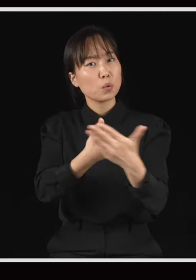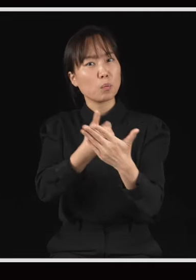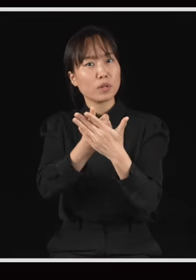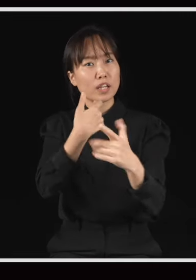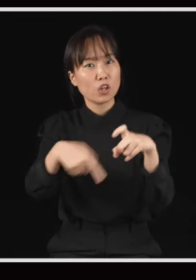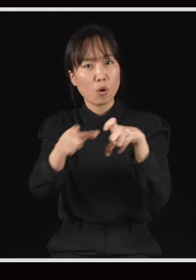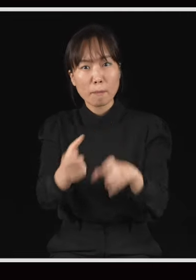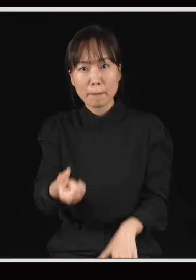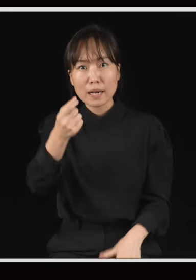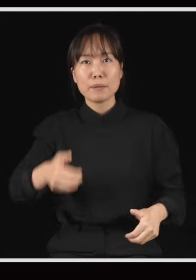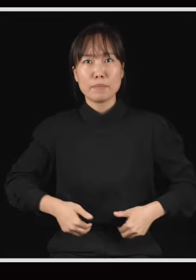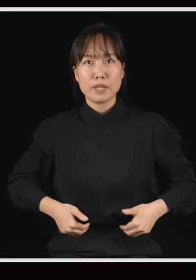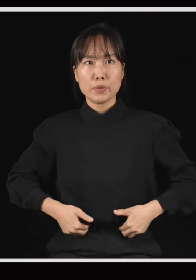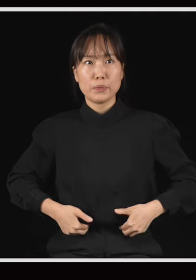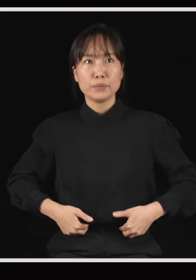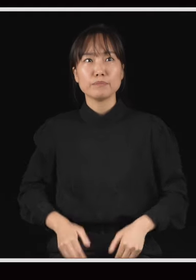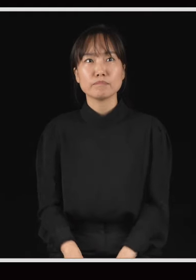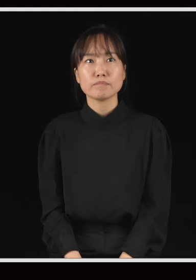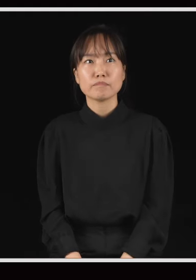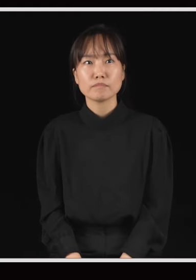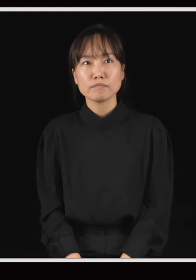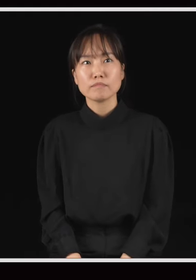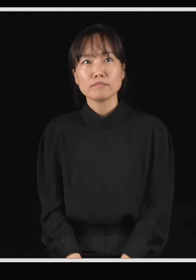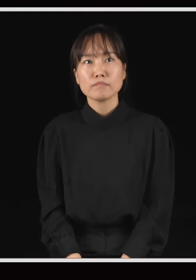요구가 필요한 상황을 맞이하게 됩니다.